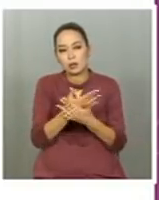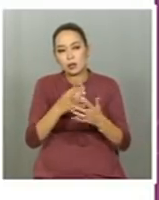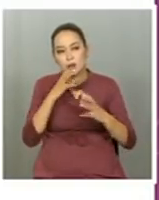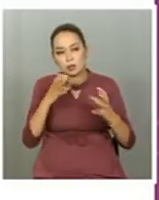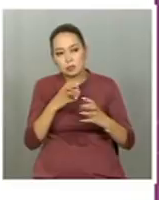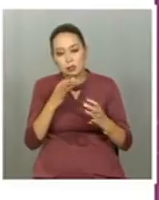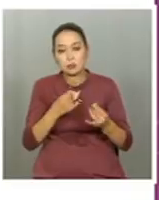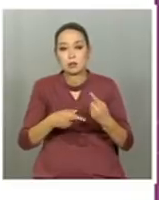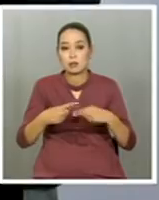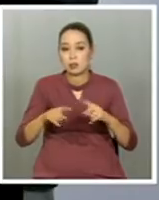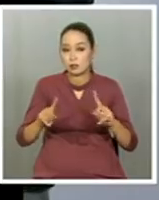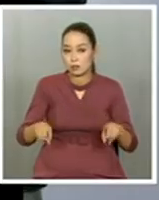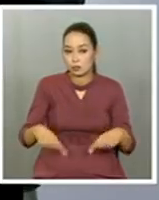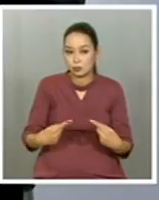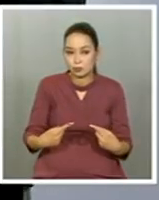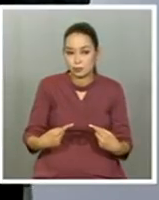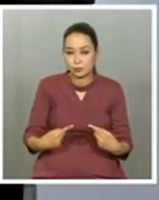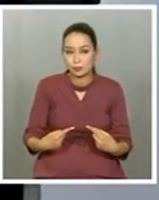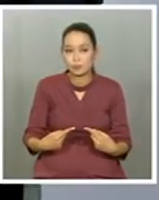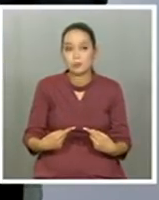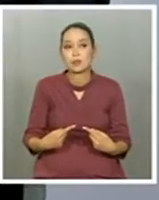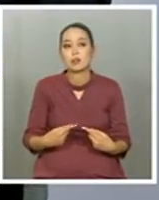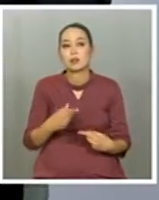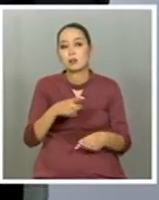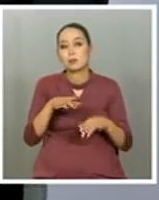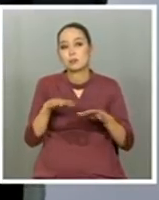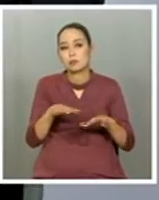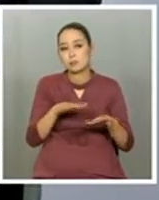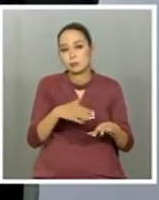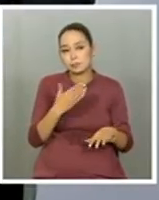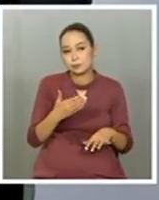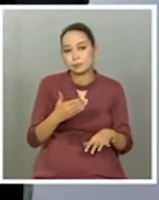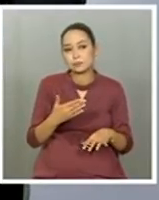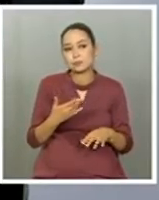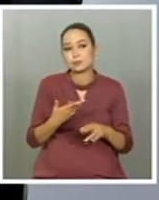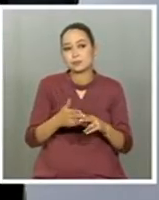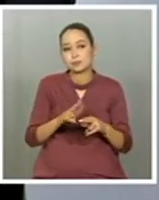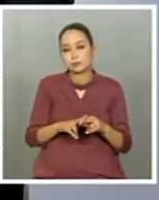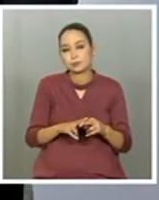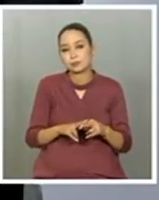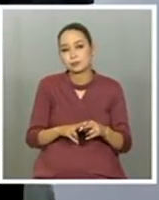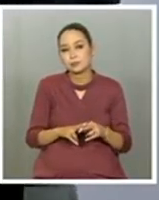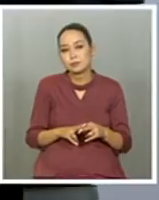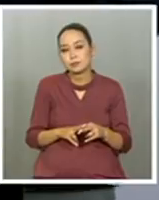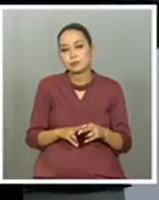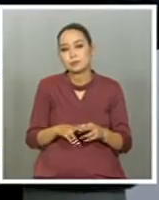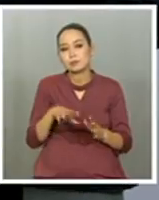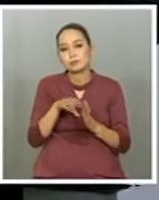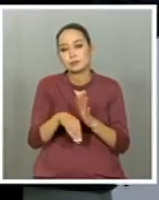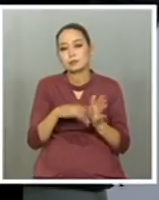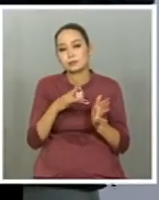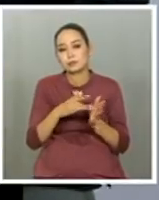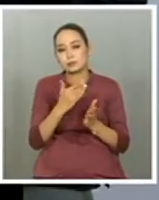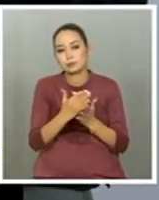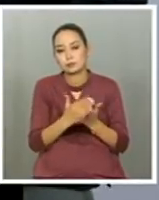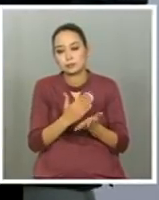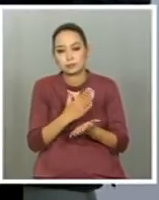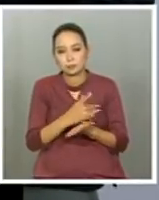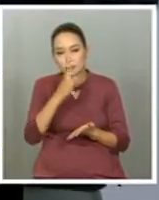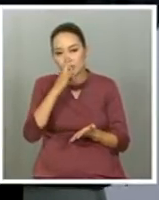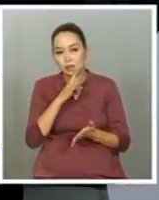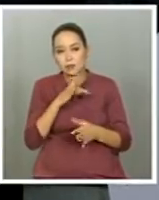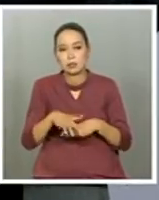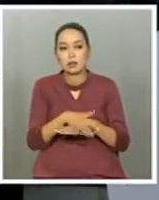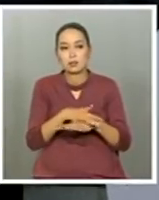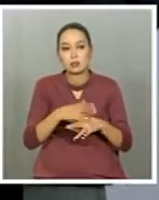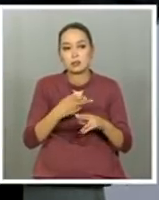қалпына келтіру. Қорық аймақтарда болашақ не қорыққа, не ұлттық саябақтарға айналады. Қазақстанда келесі қорық аймақтары бар.